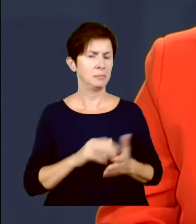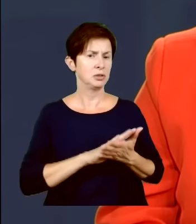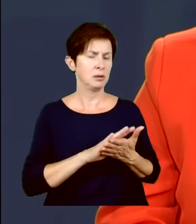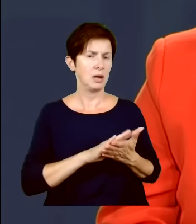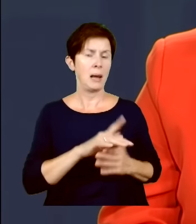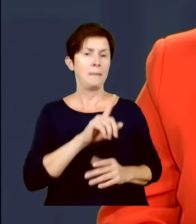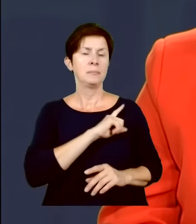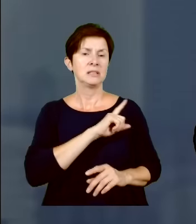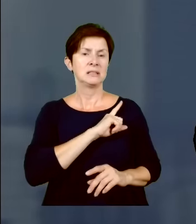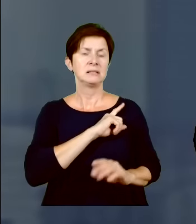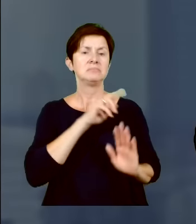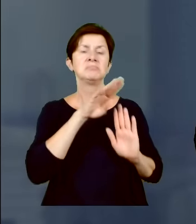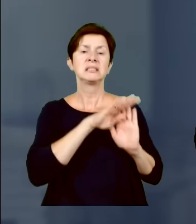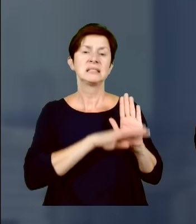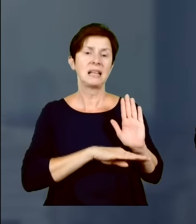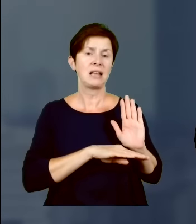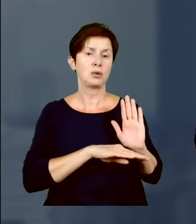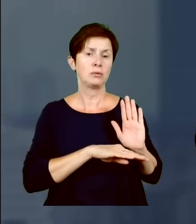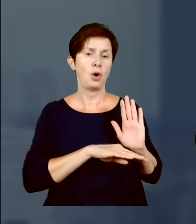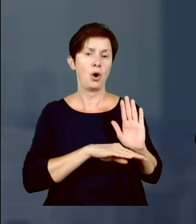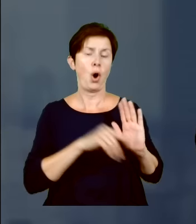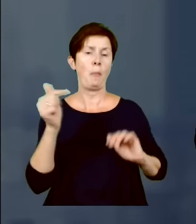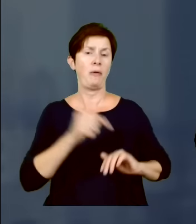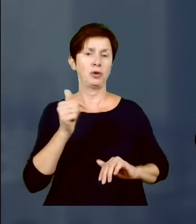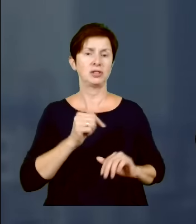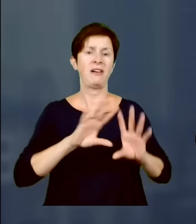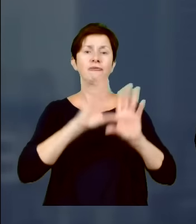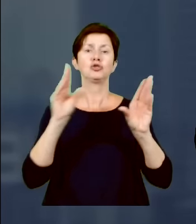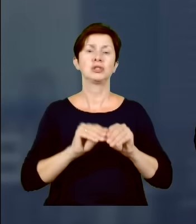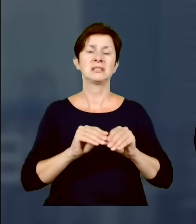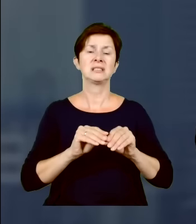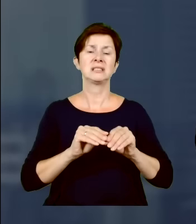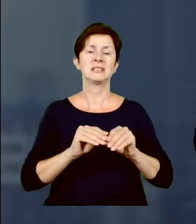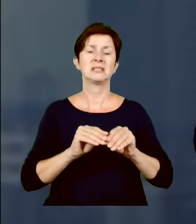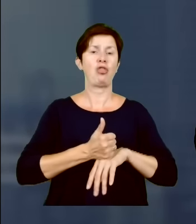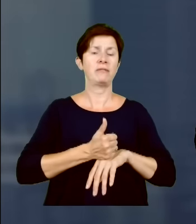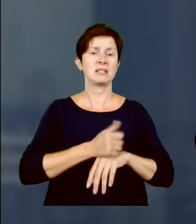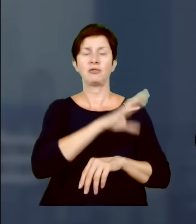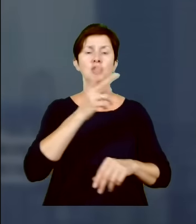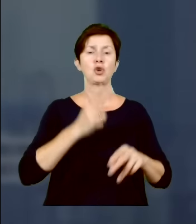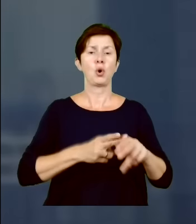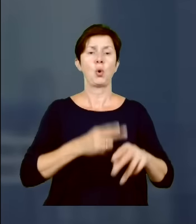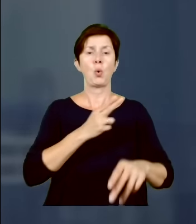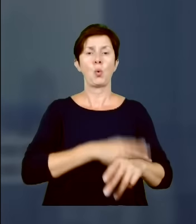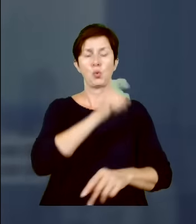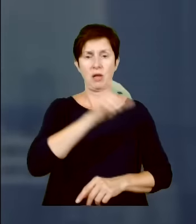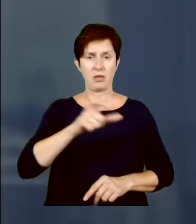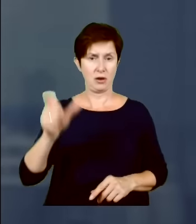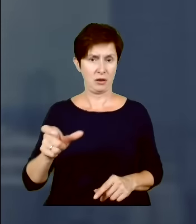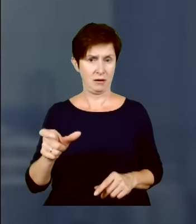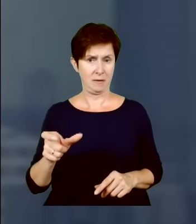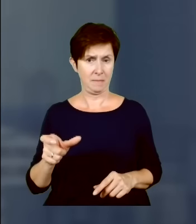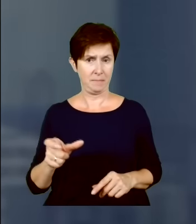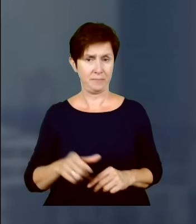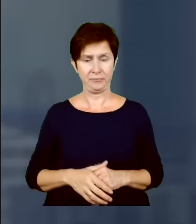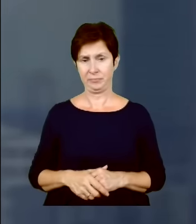standardów pani minister Przepraszam przestrzeganie standardów obowiązuje wszystkich stanowi urzędników Stoi na stanowisku Adam Bodnar A co miałoby nie